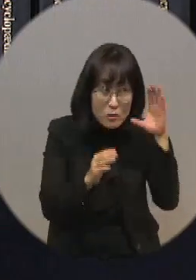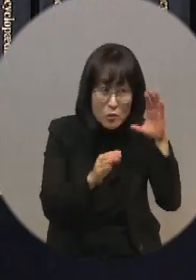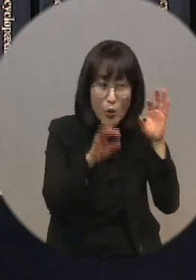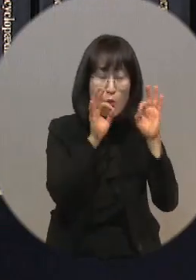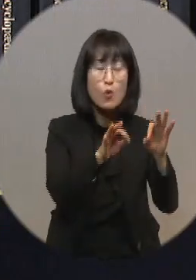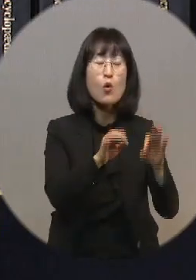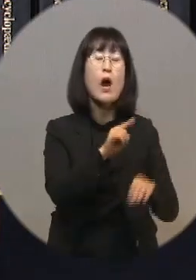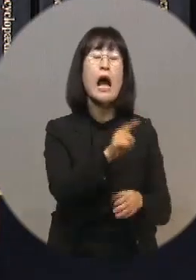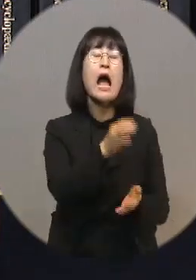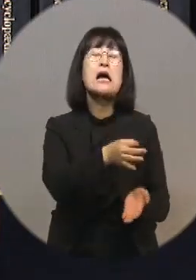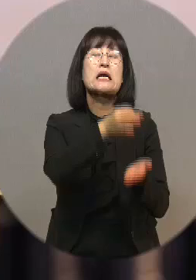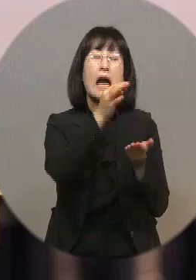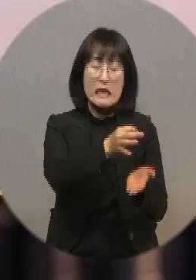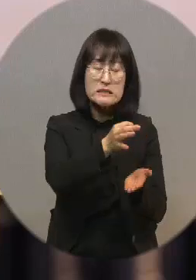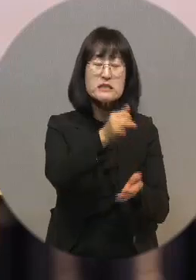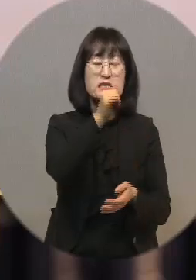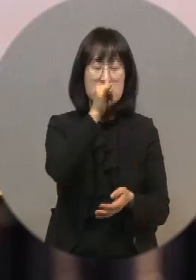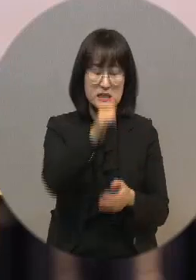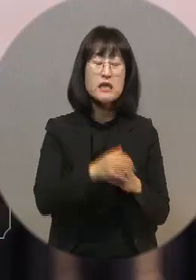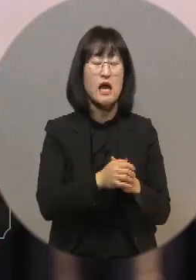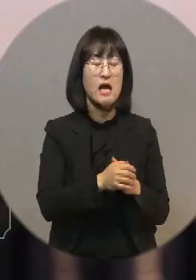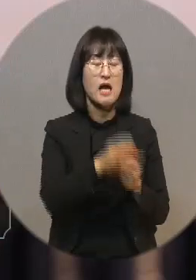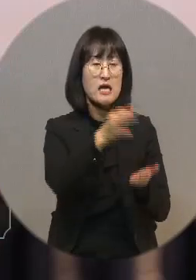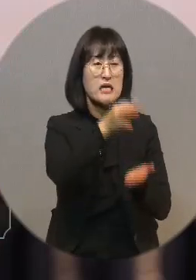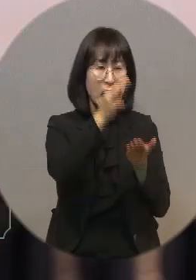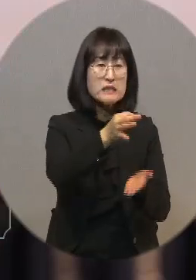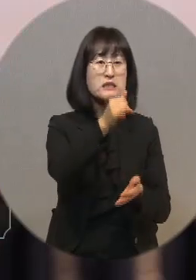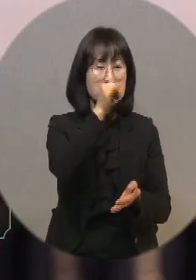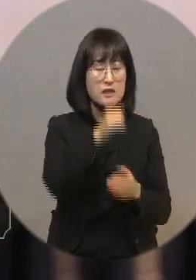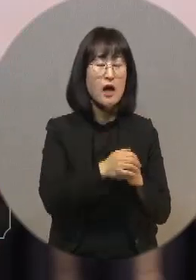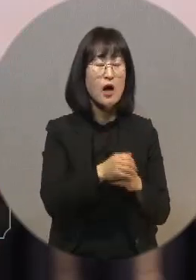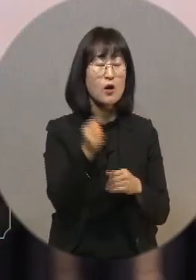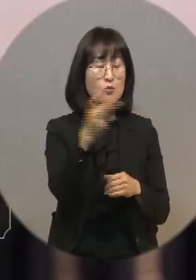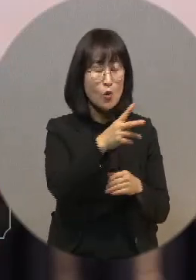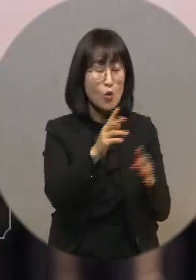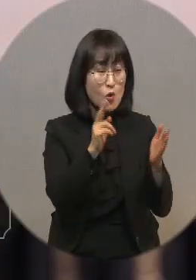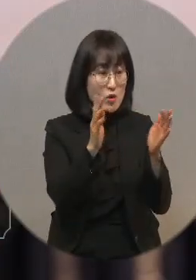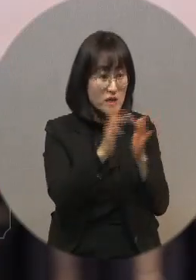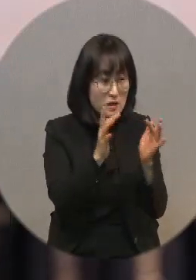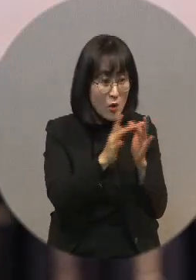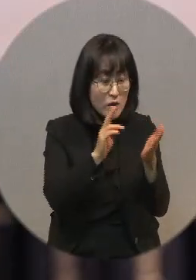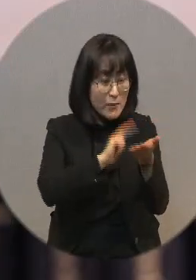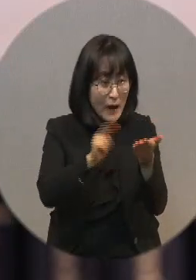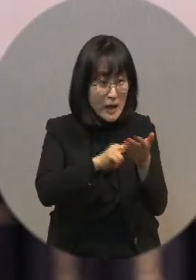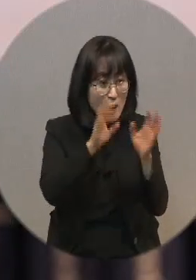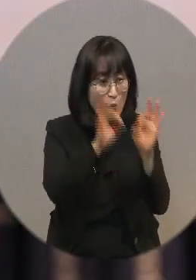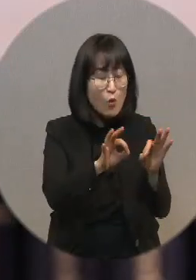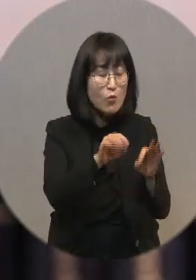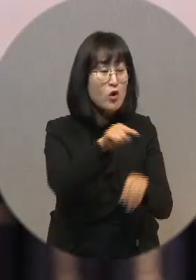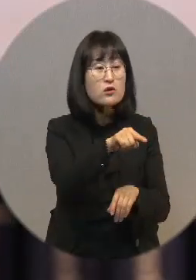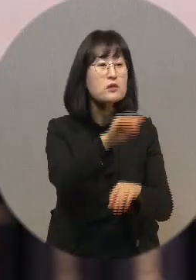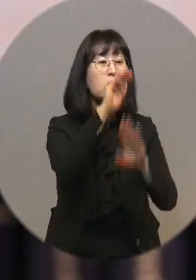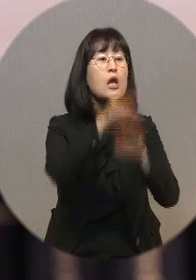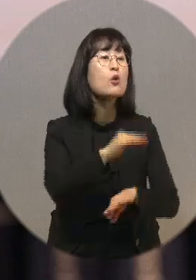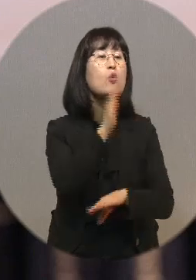만한 가치가 있다는 미래를 봤어요. 웹툰계에서는 이런 스토리가 나올 수가 없어요. 그렇기 때문에 왜 전 못 나오죠?